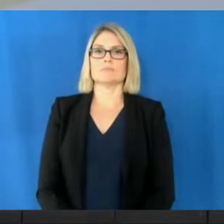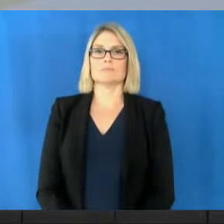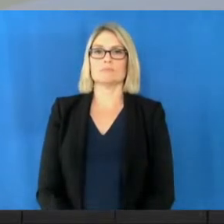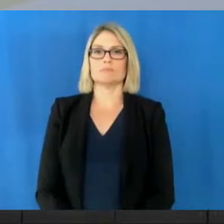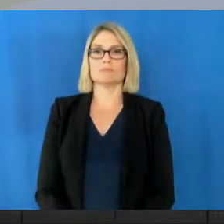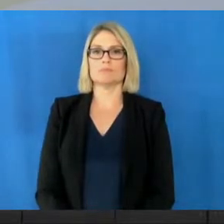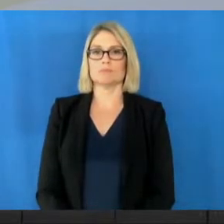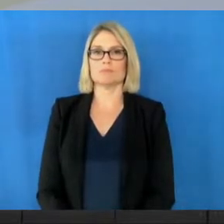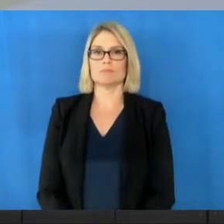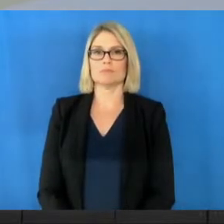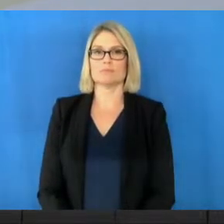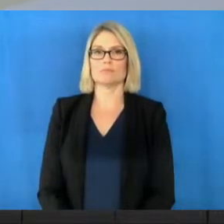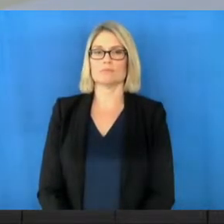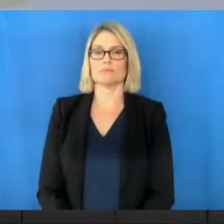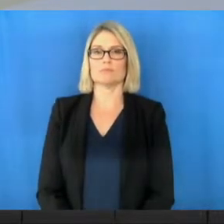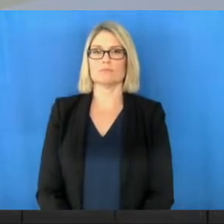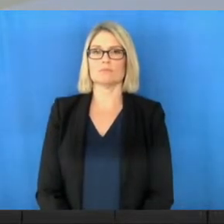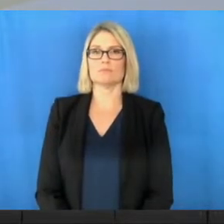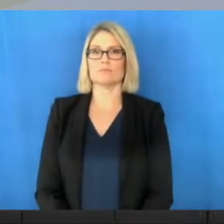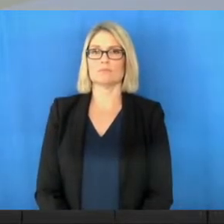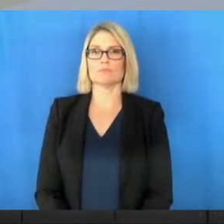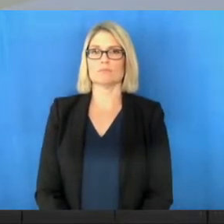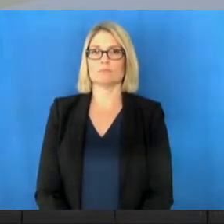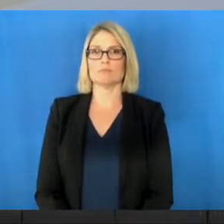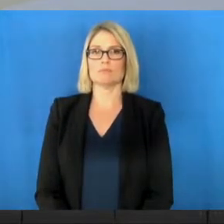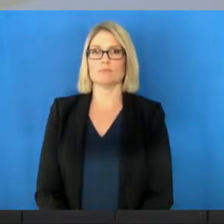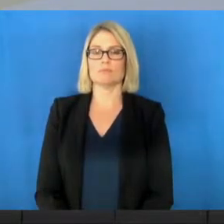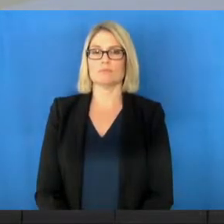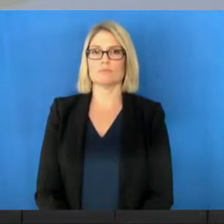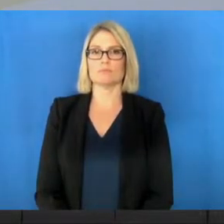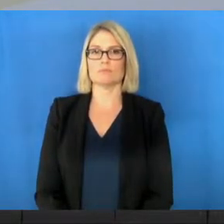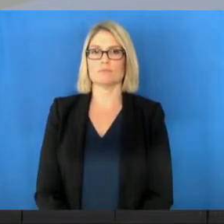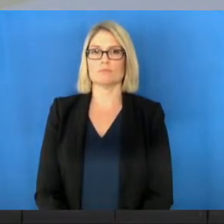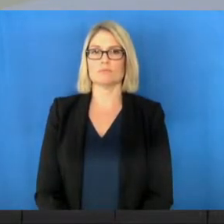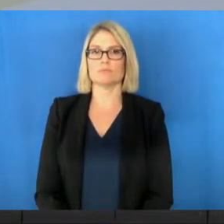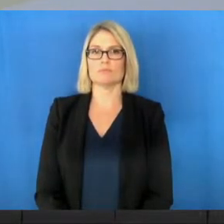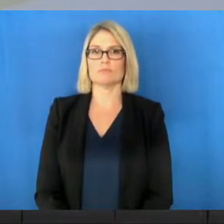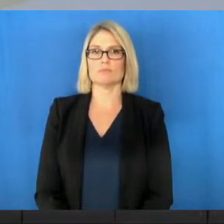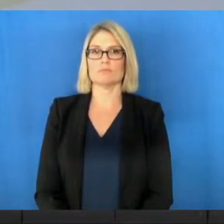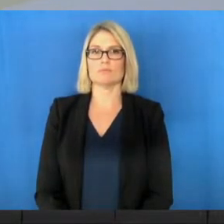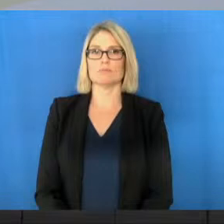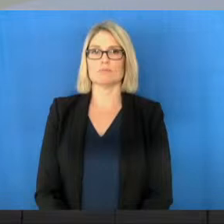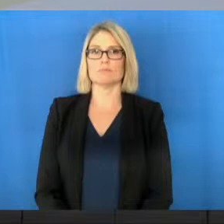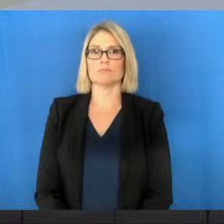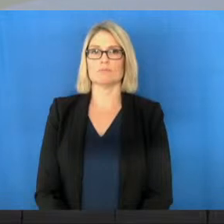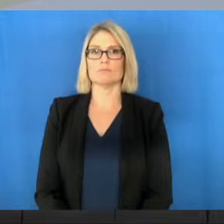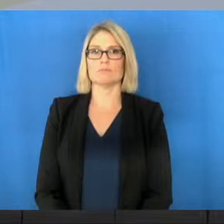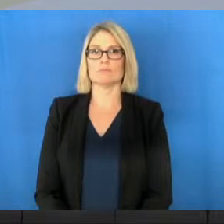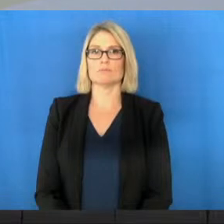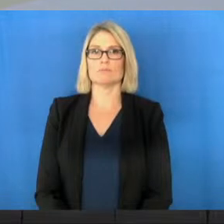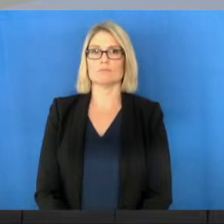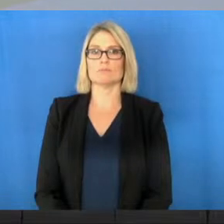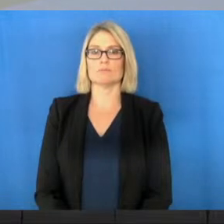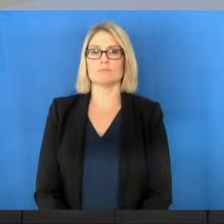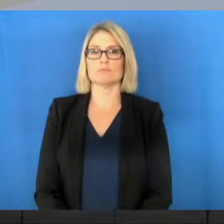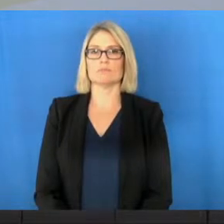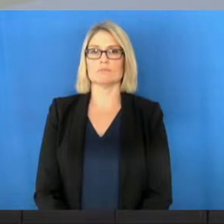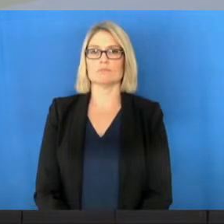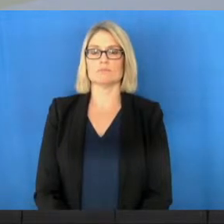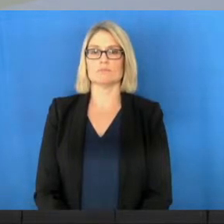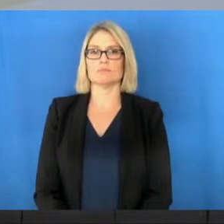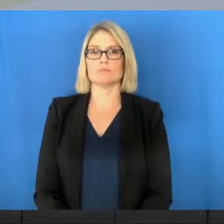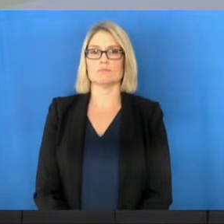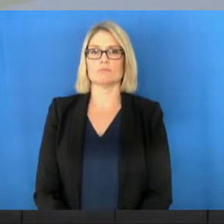avec l'isolement parce que on sait que les variants qu'on voit au Canada